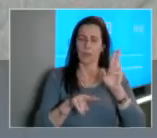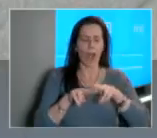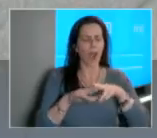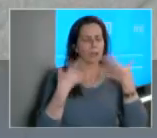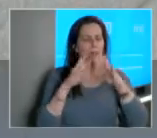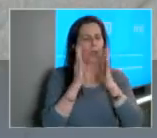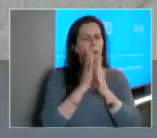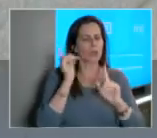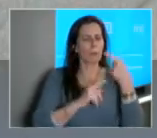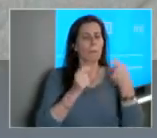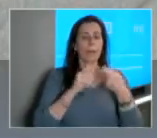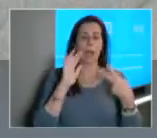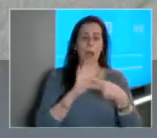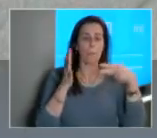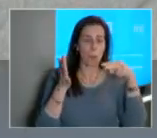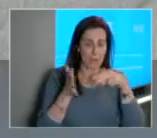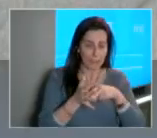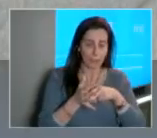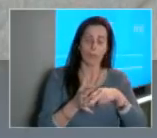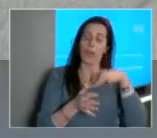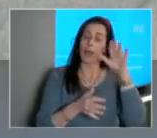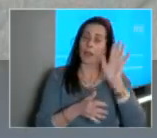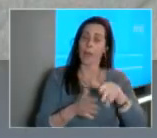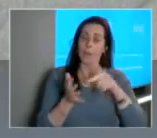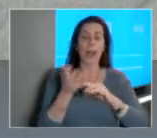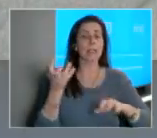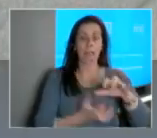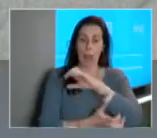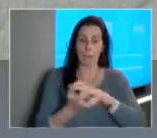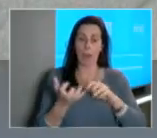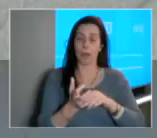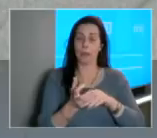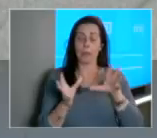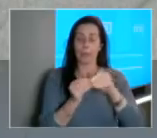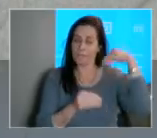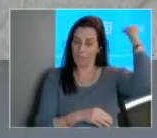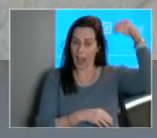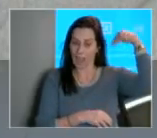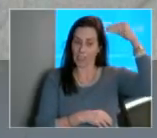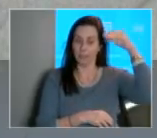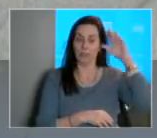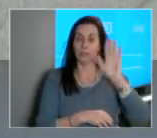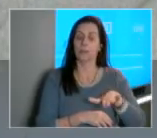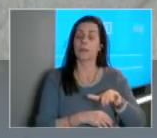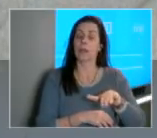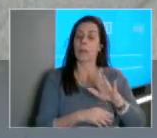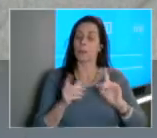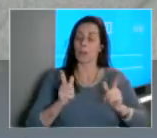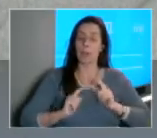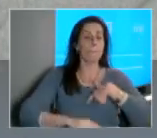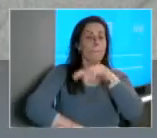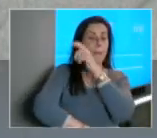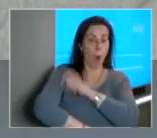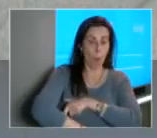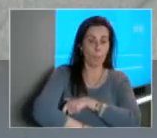כל ההתפתחויות הפוליטיות האחרונות. נעסוק גם בהסלמה הביטחונית מול הפלסטינים, בדיון הצפוי במועצת הביטחון